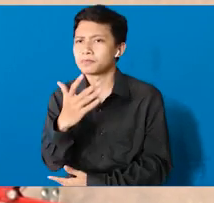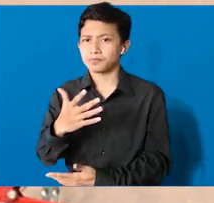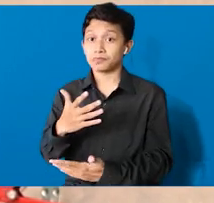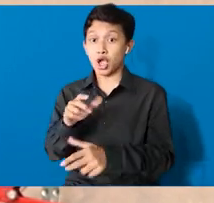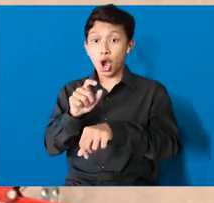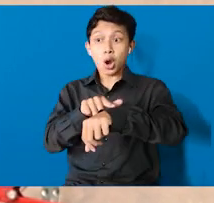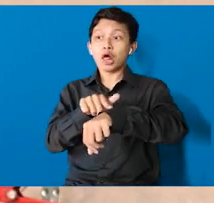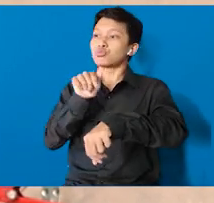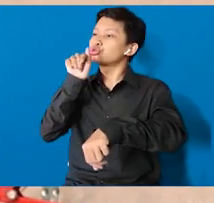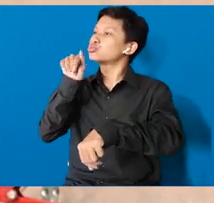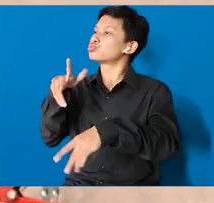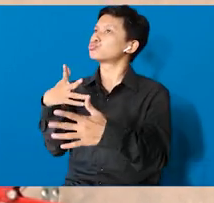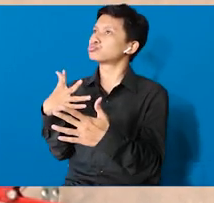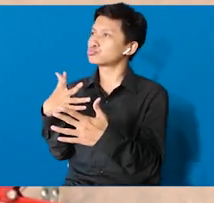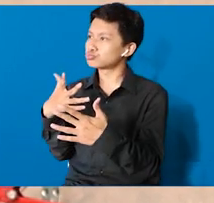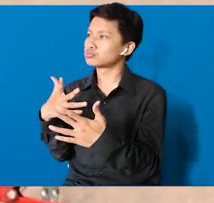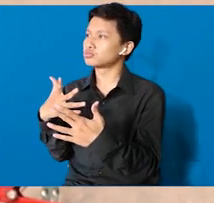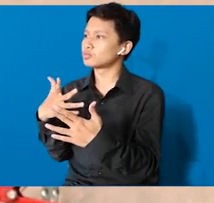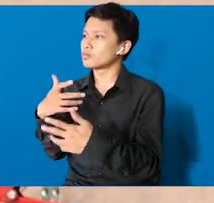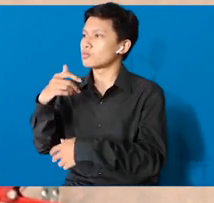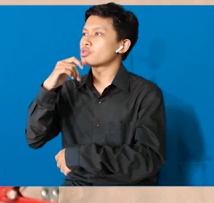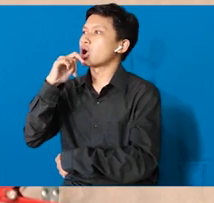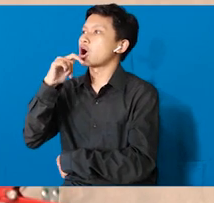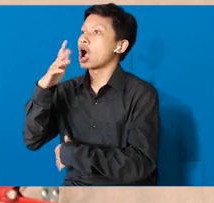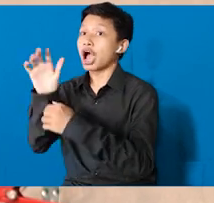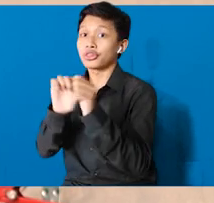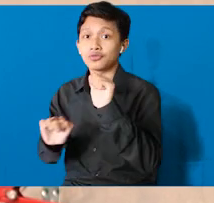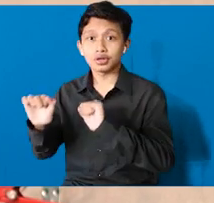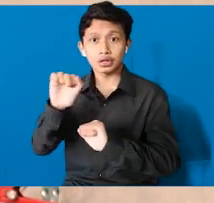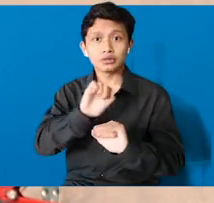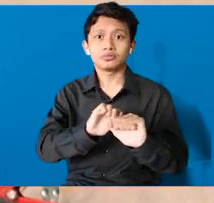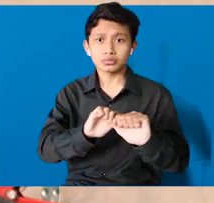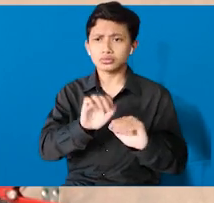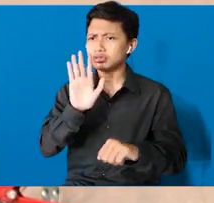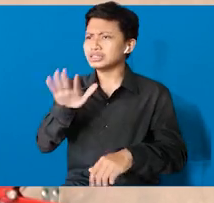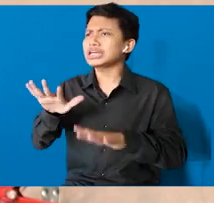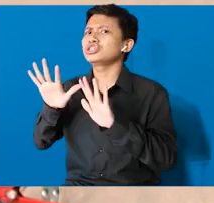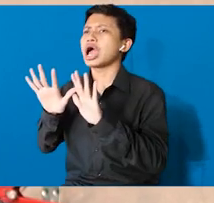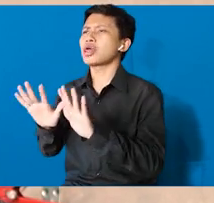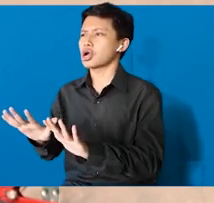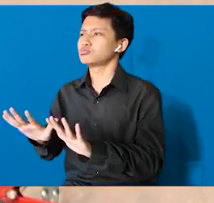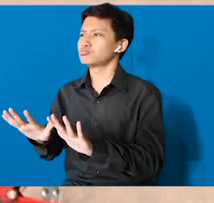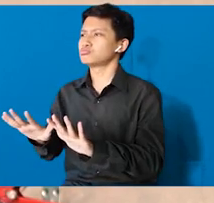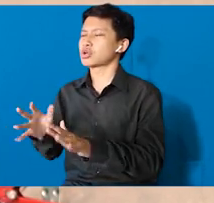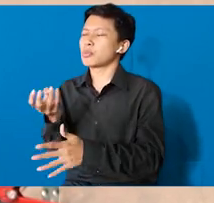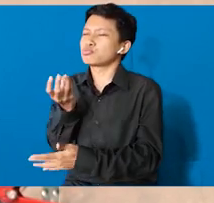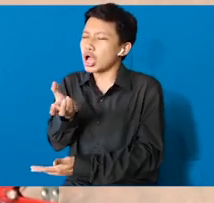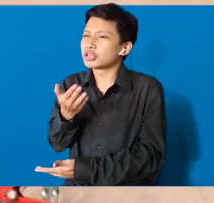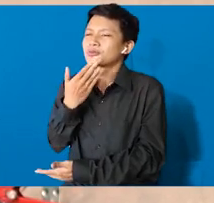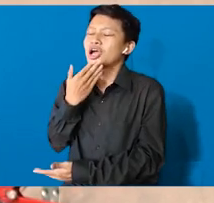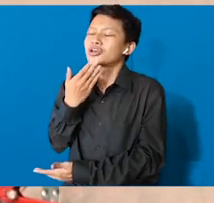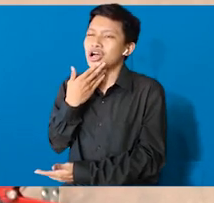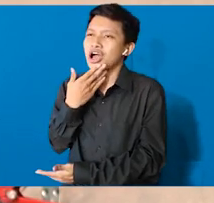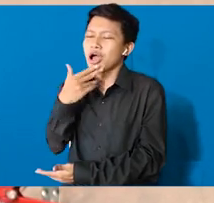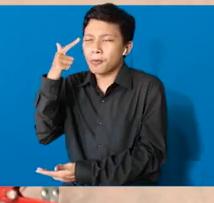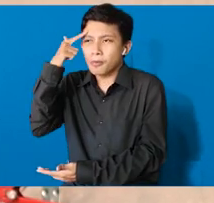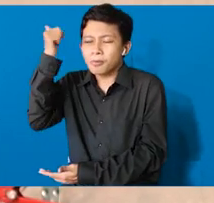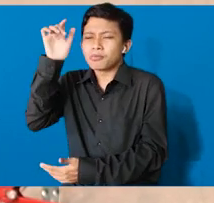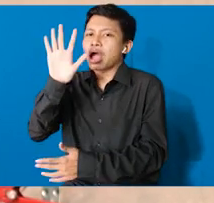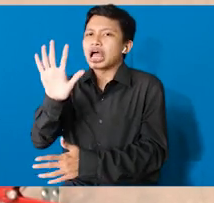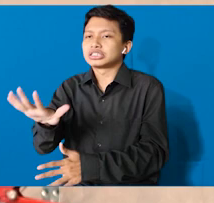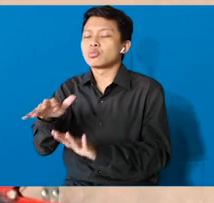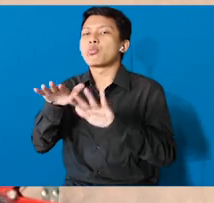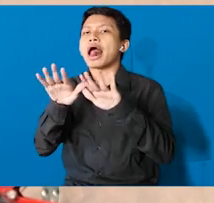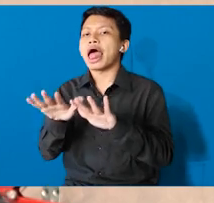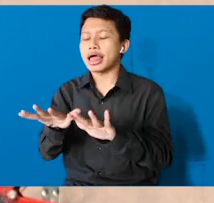itu dilakukan melalui kegiatan yang masih sederhana, belum terpadu. Jadi